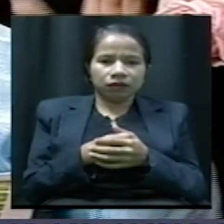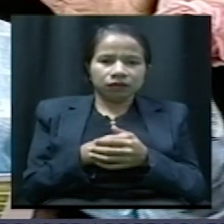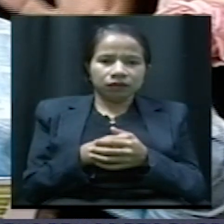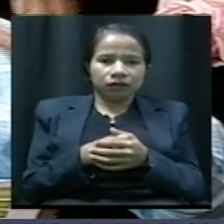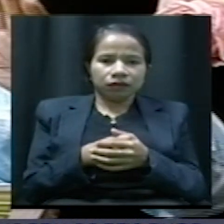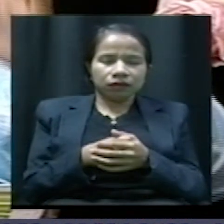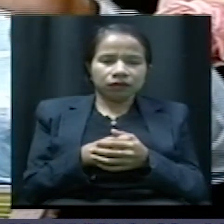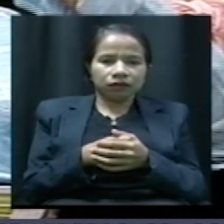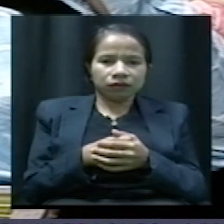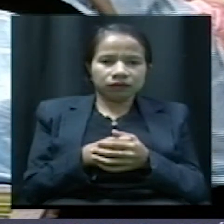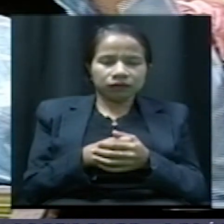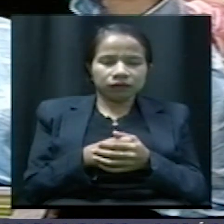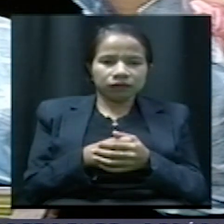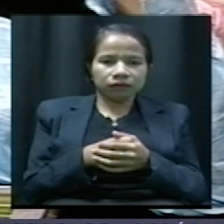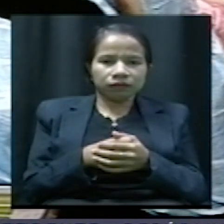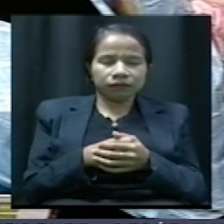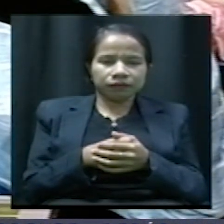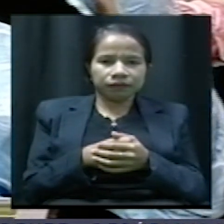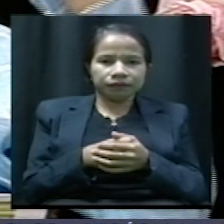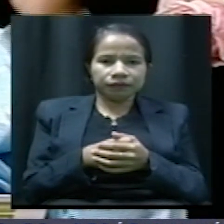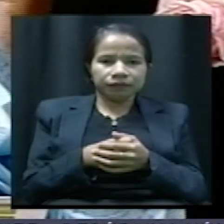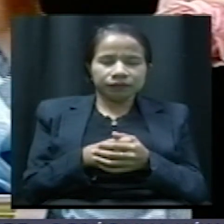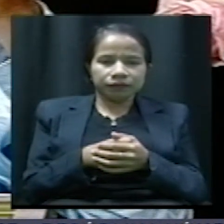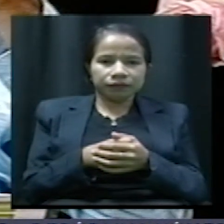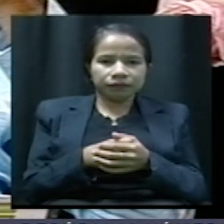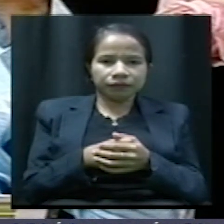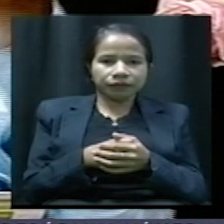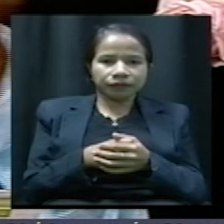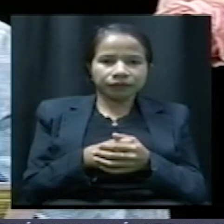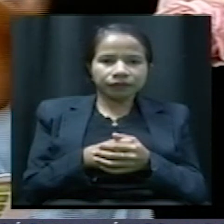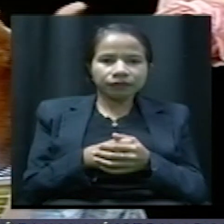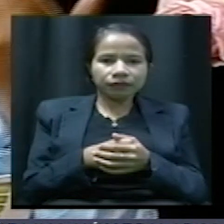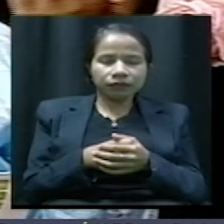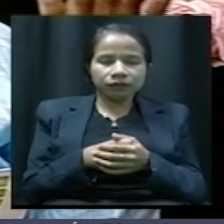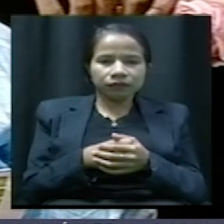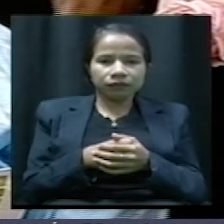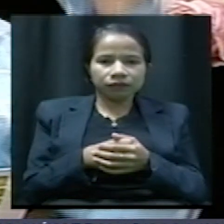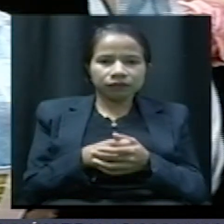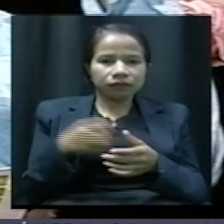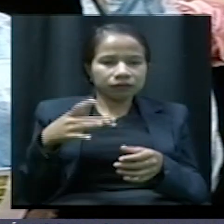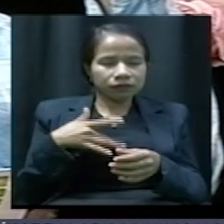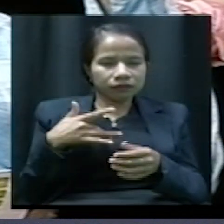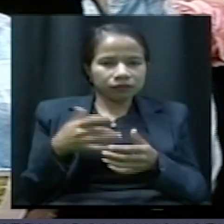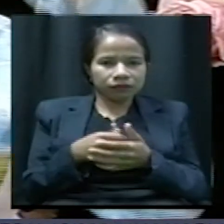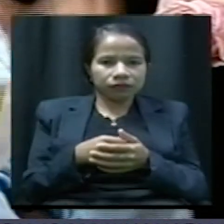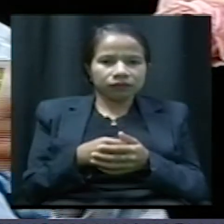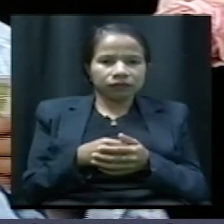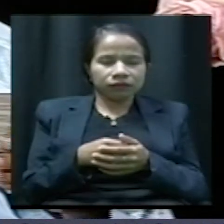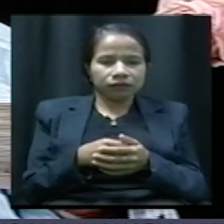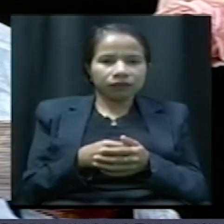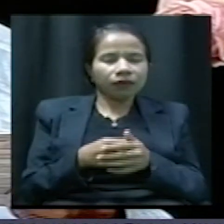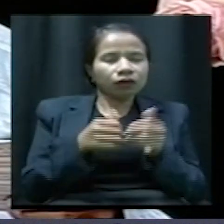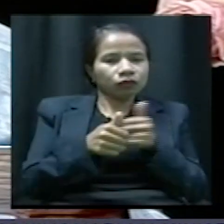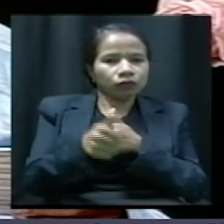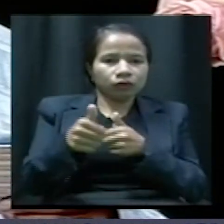ya parti hutu hutu par buatnya saya hansan selain sira sense of ownership sira mo sendi kata kata buatnya